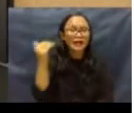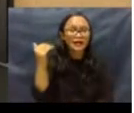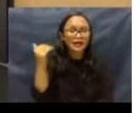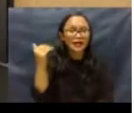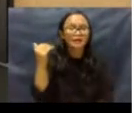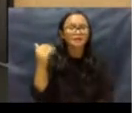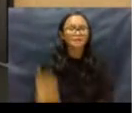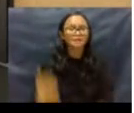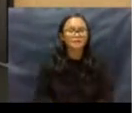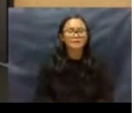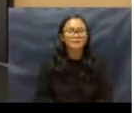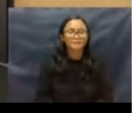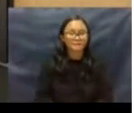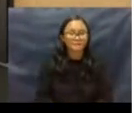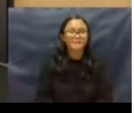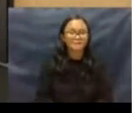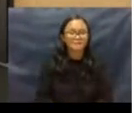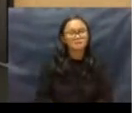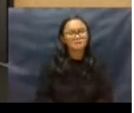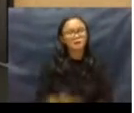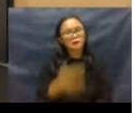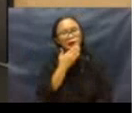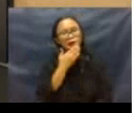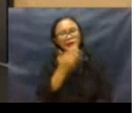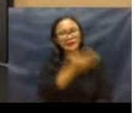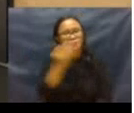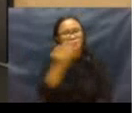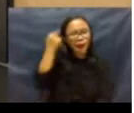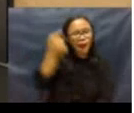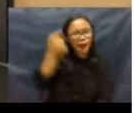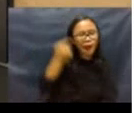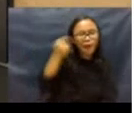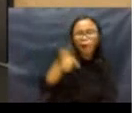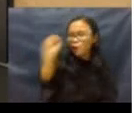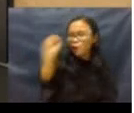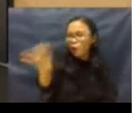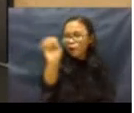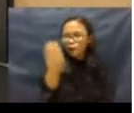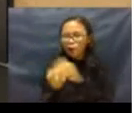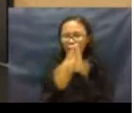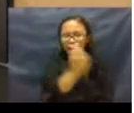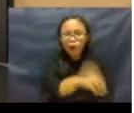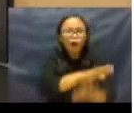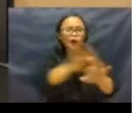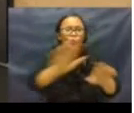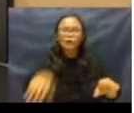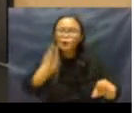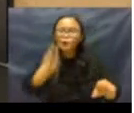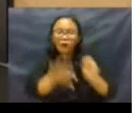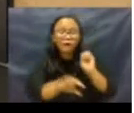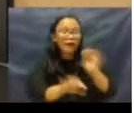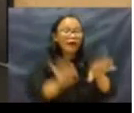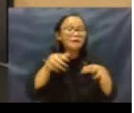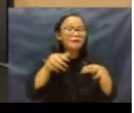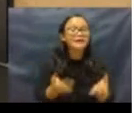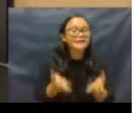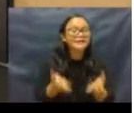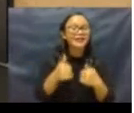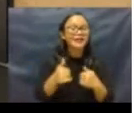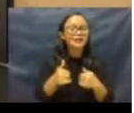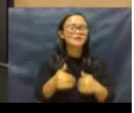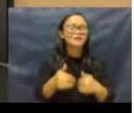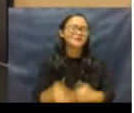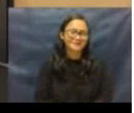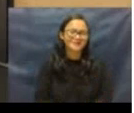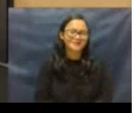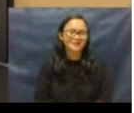Ini ajakan yang Bapak dan Ibu mungkin lakukan setiap hari ke murid-murid. Apa? Oke, silakan langsung